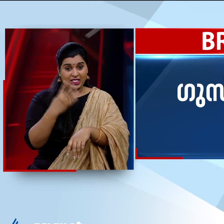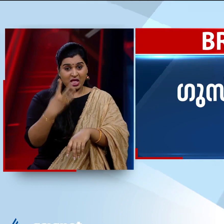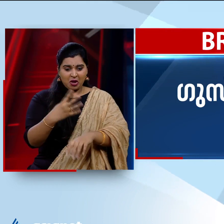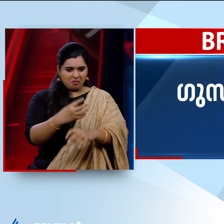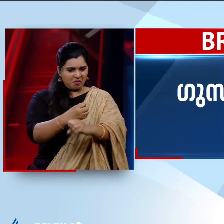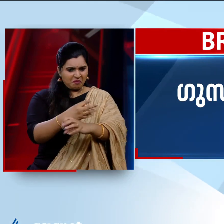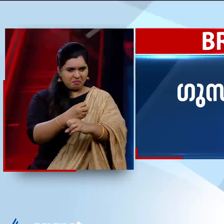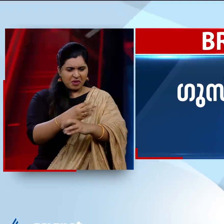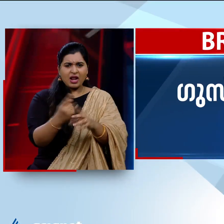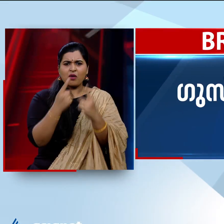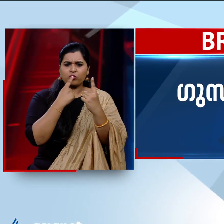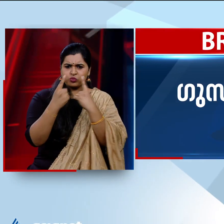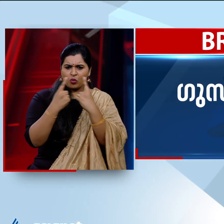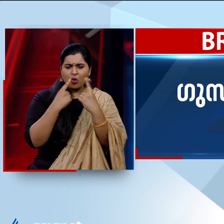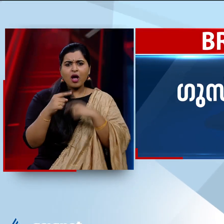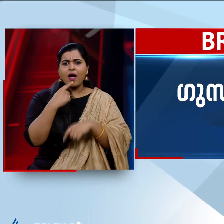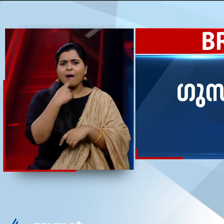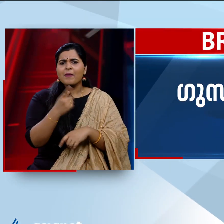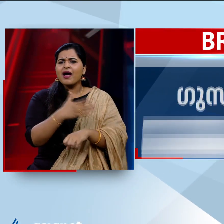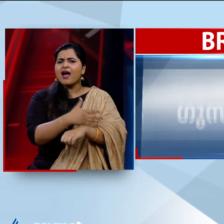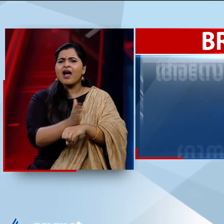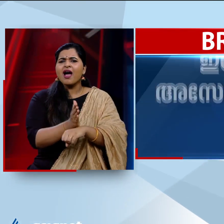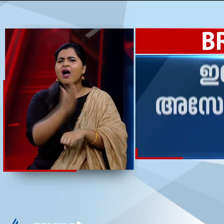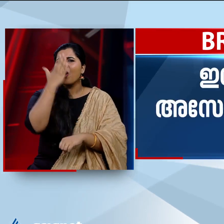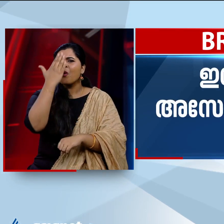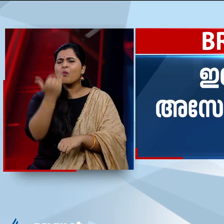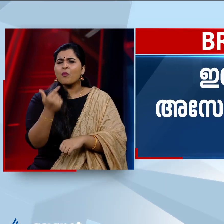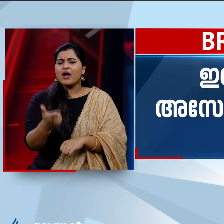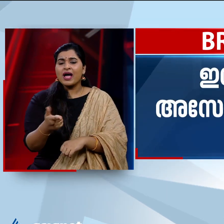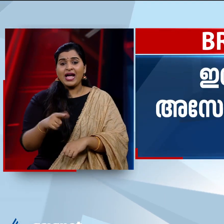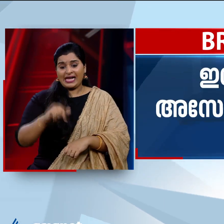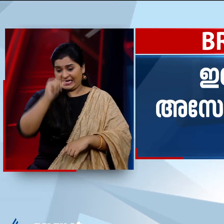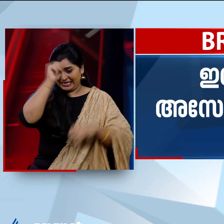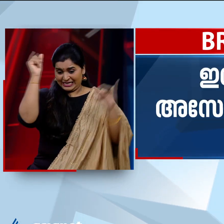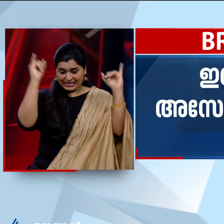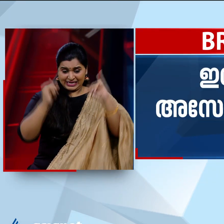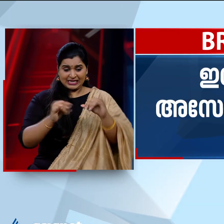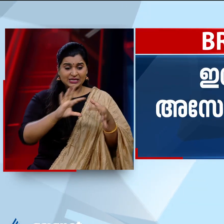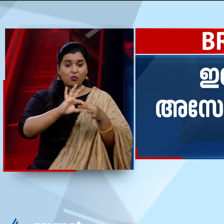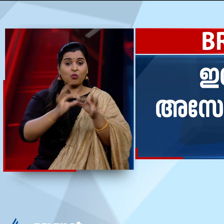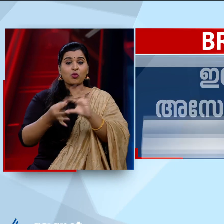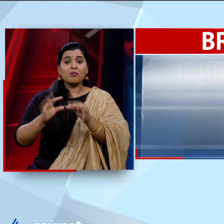എന്തുകൊണ്ടാണ് വൈകുന്നത്? ഈ പ്രതിഷേധം തണുപ്പിക്കാനുള്ള ഇന്ത്യൻ ഒളിമ്പിക് അസോസിയേഷന്റെ ശ്രമങ്ങൾ ഏതൊക്കെ രീതിയിലാണ്?